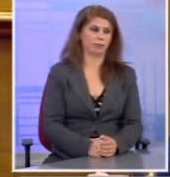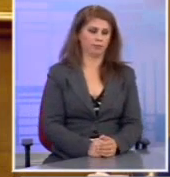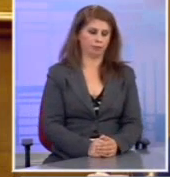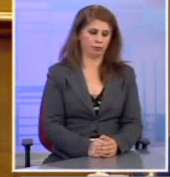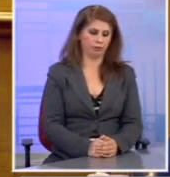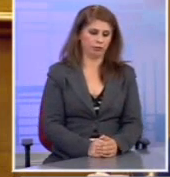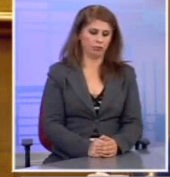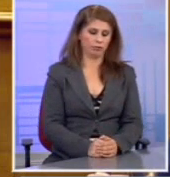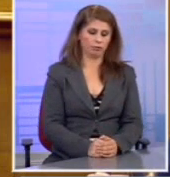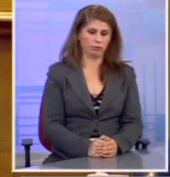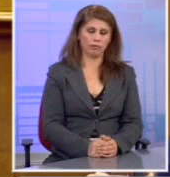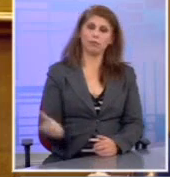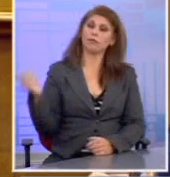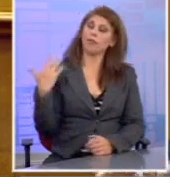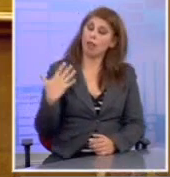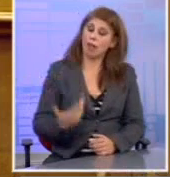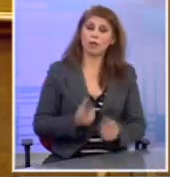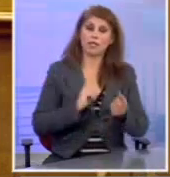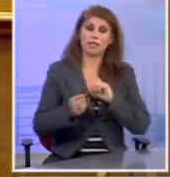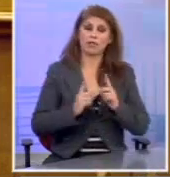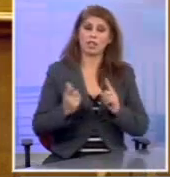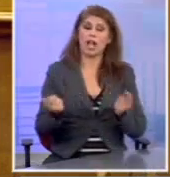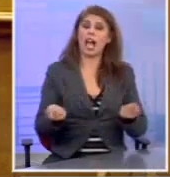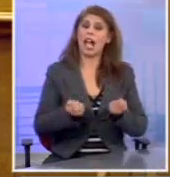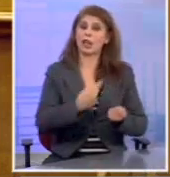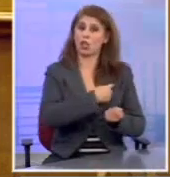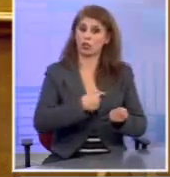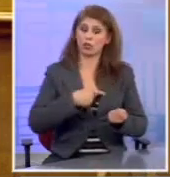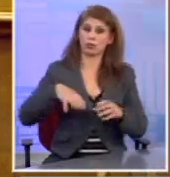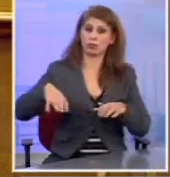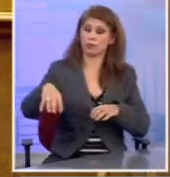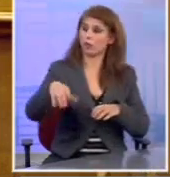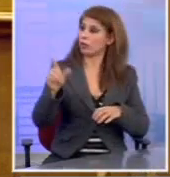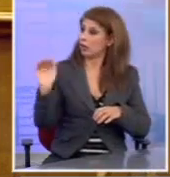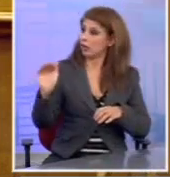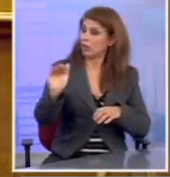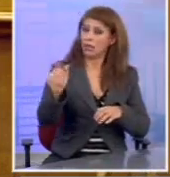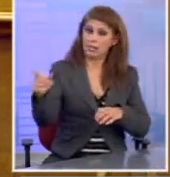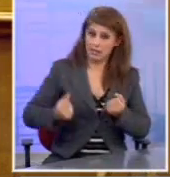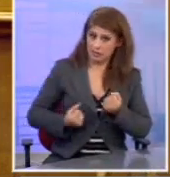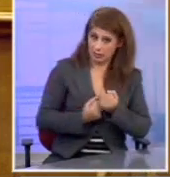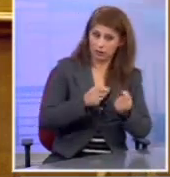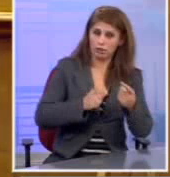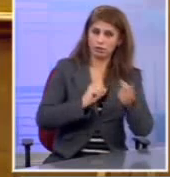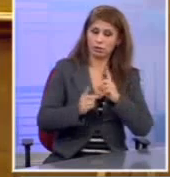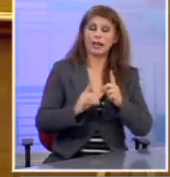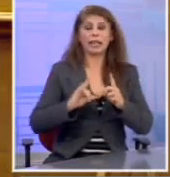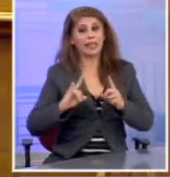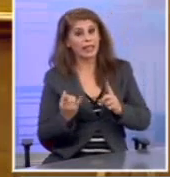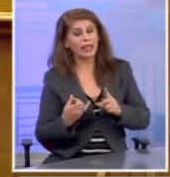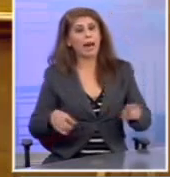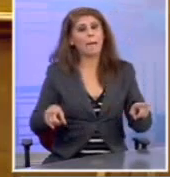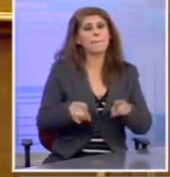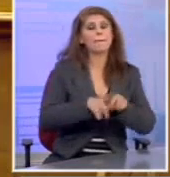Ήρθαμε σε συμφωνία, επαναλαμβάνω, με τους εργοδοτικούς φορείς. Θα τη στηρίξετε αυτή τη συμφωνία ή θα συμπαραταχθείτε με